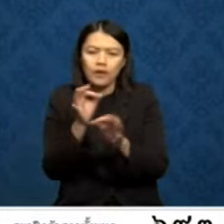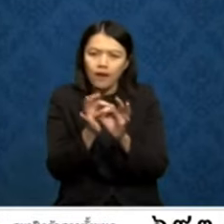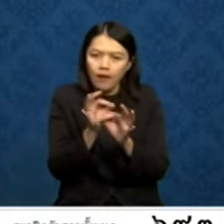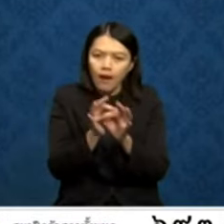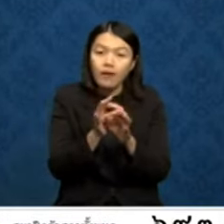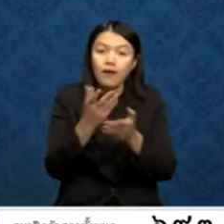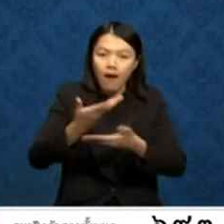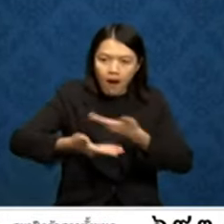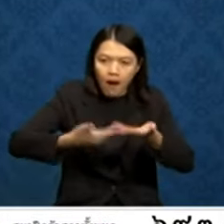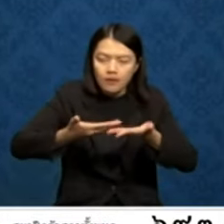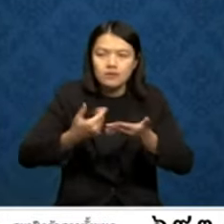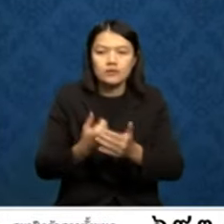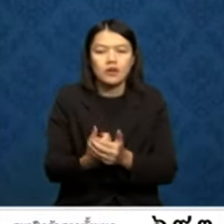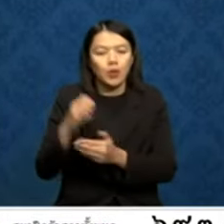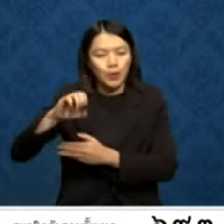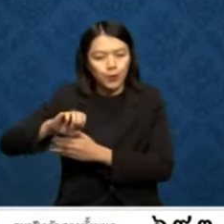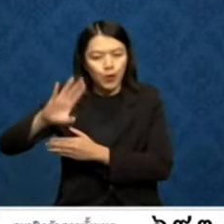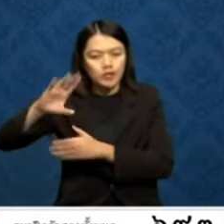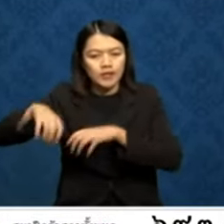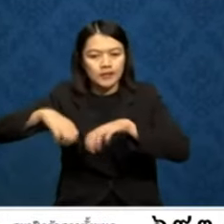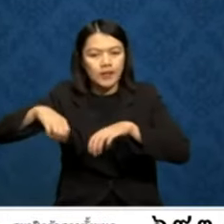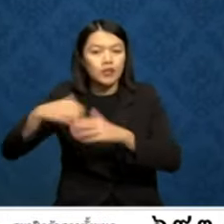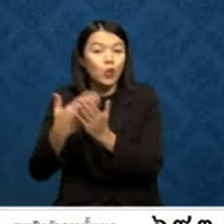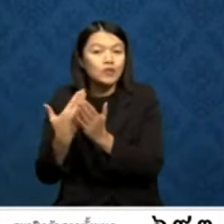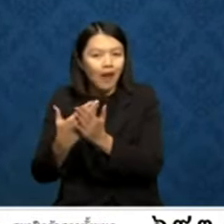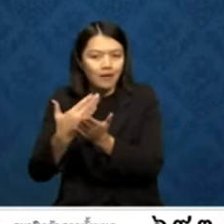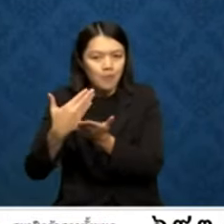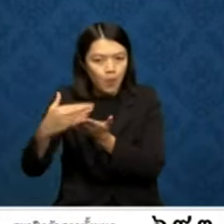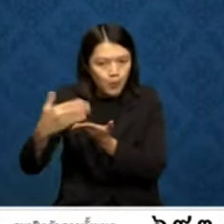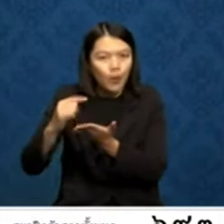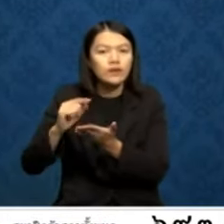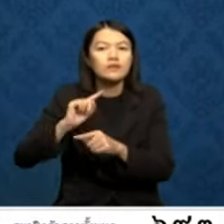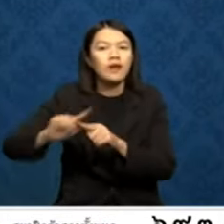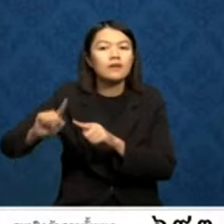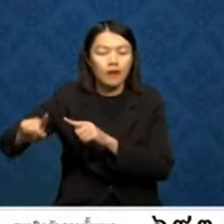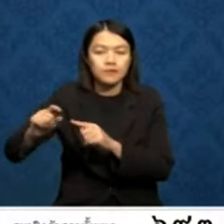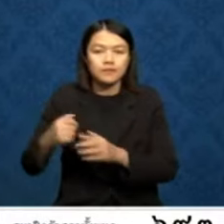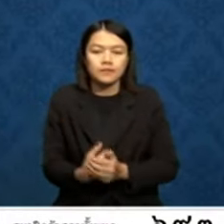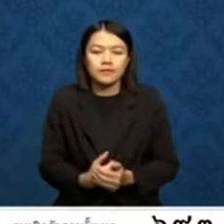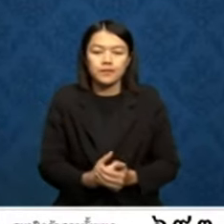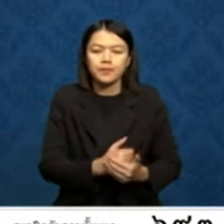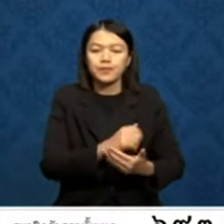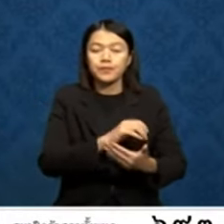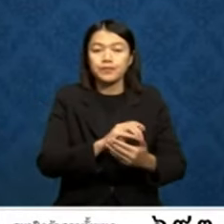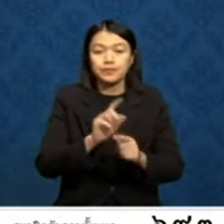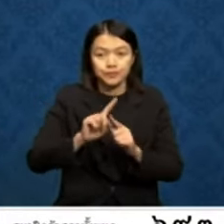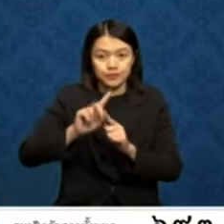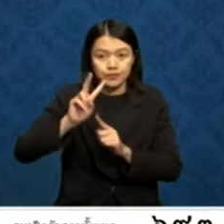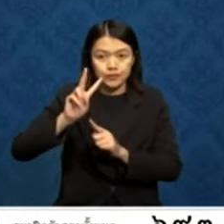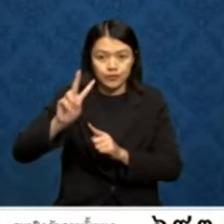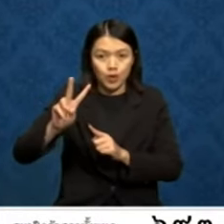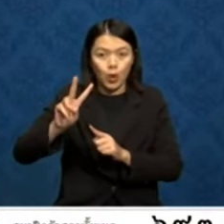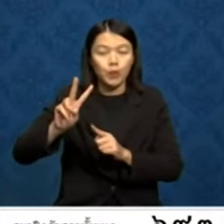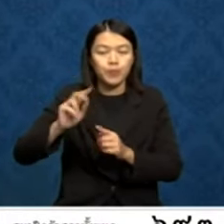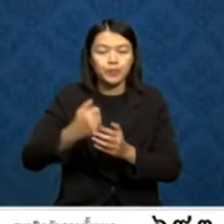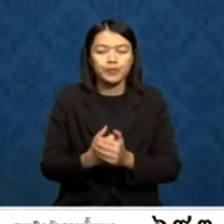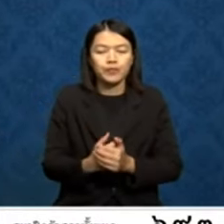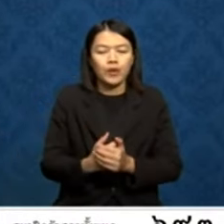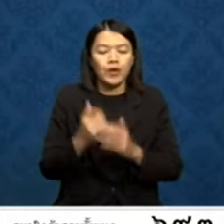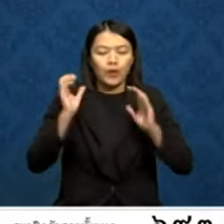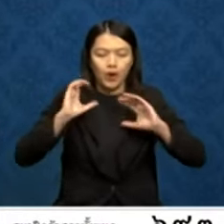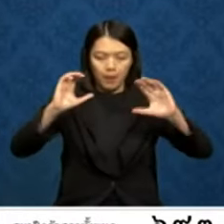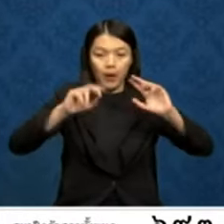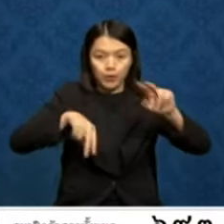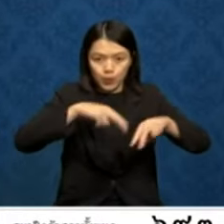าณิชย์และบริษัทบริหารสินทรัพย์นโยบายที่2รัฐบาลจะดูแล